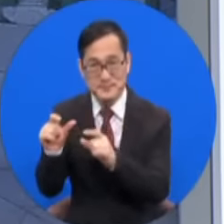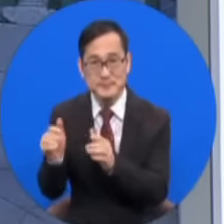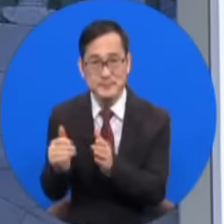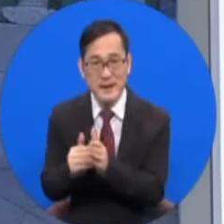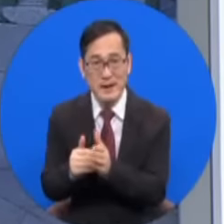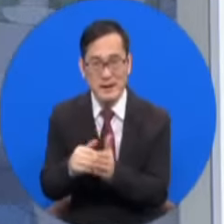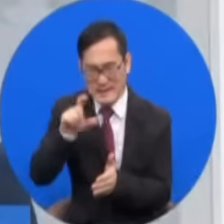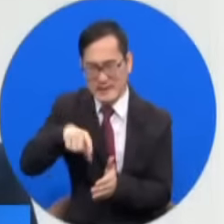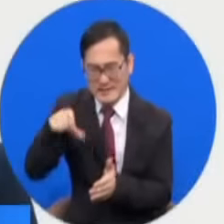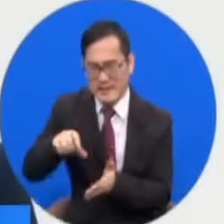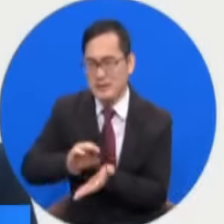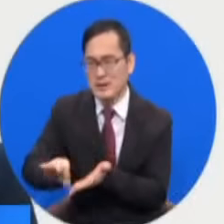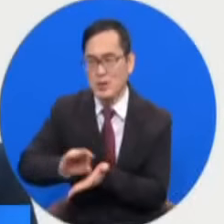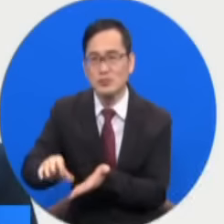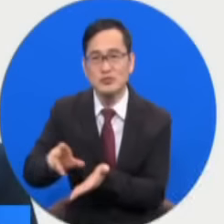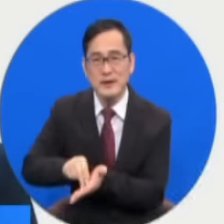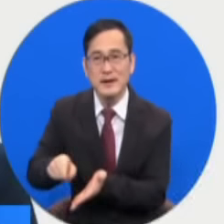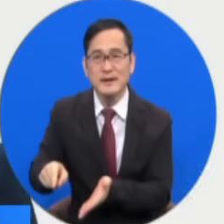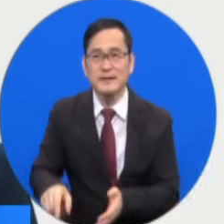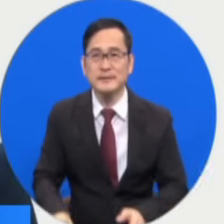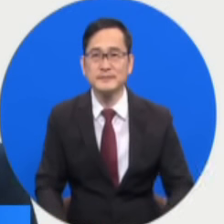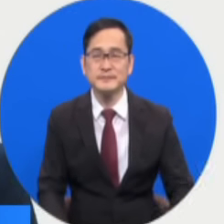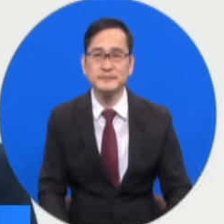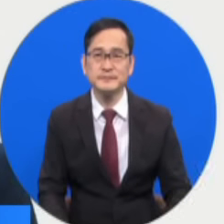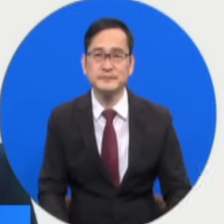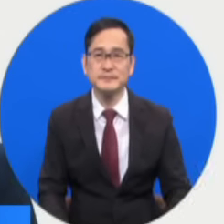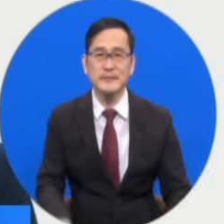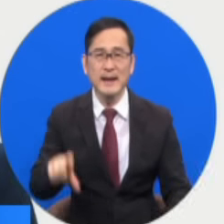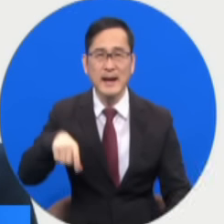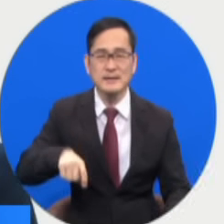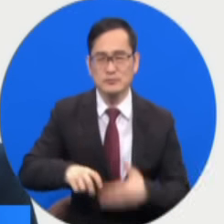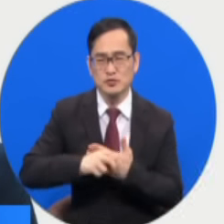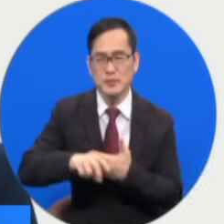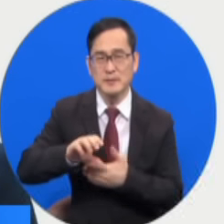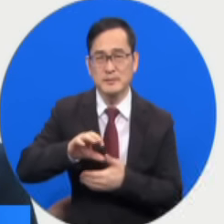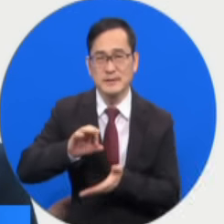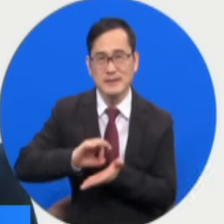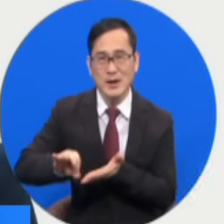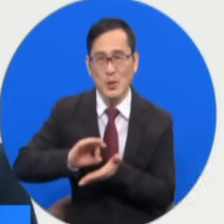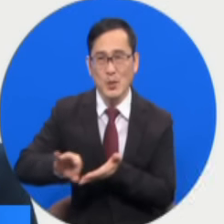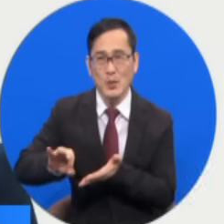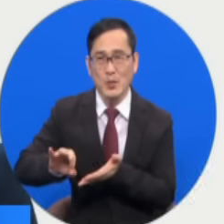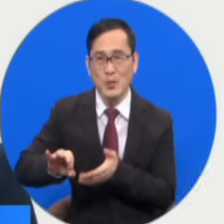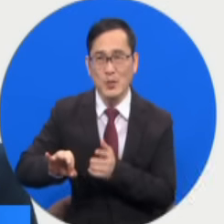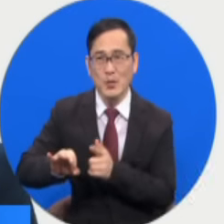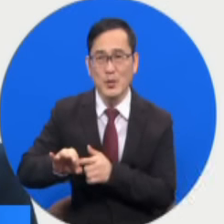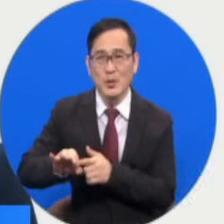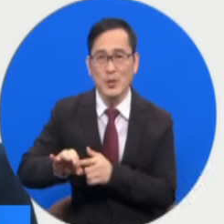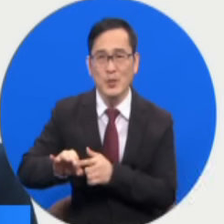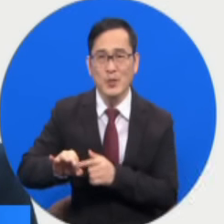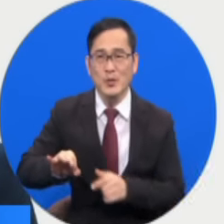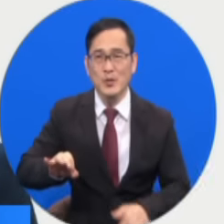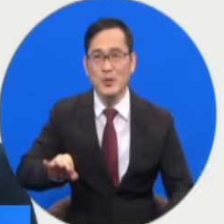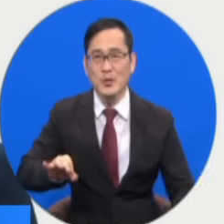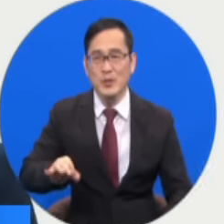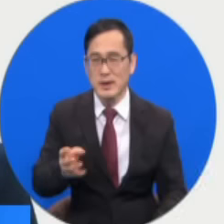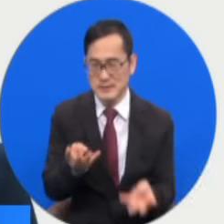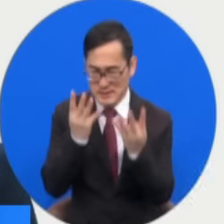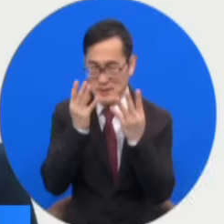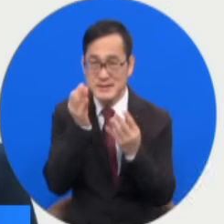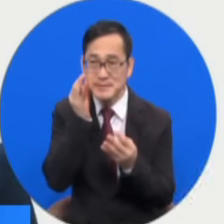함께 보시죠 경기도 법화 유형 우역 선거법 위반 한고 포기한 배시 혐의를 다 인정한다는